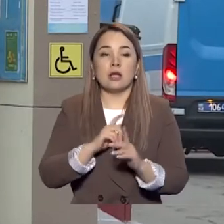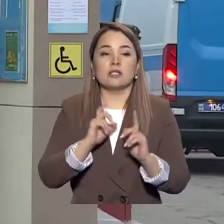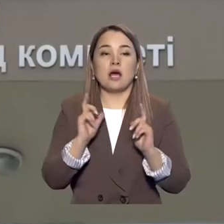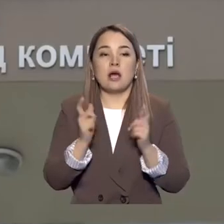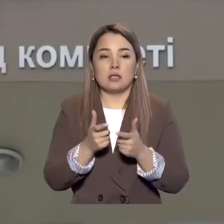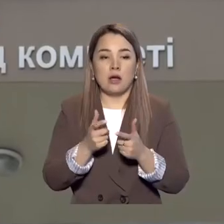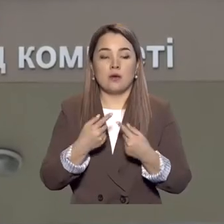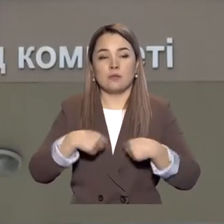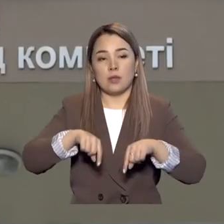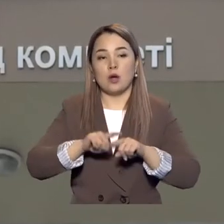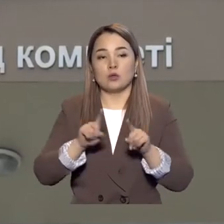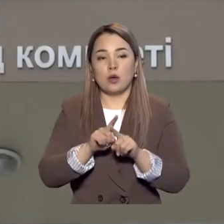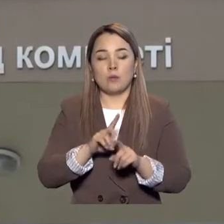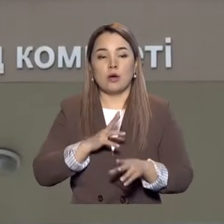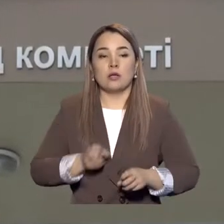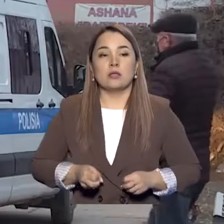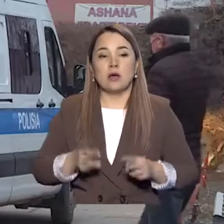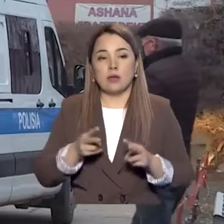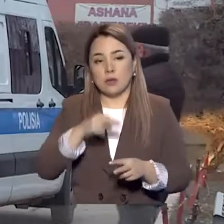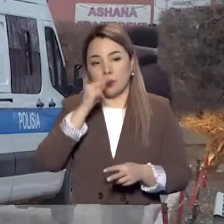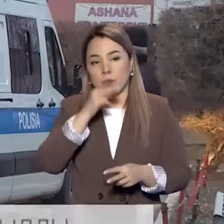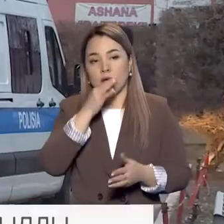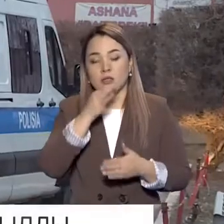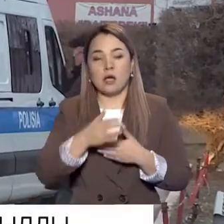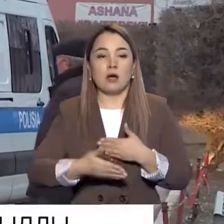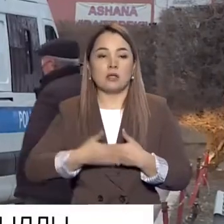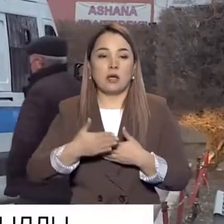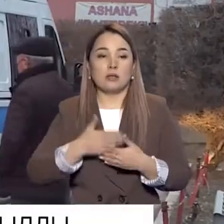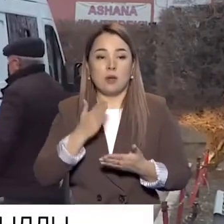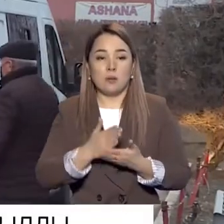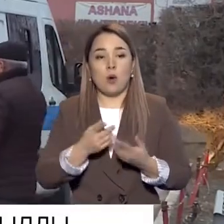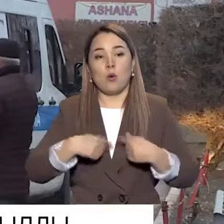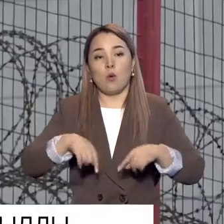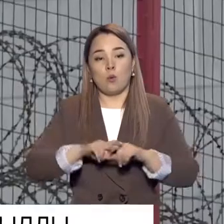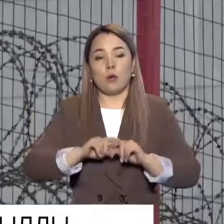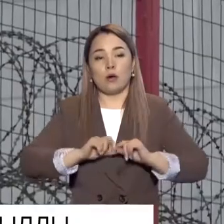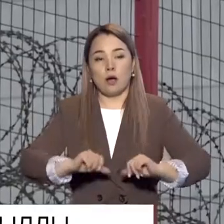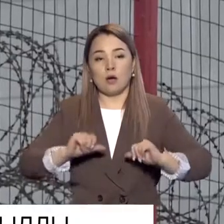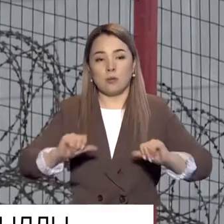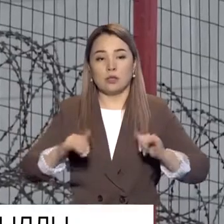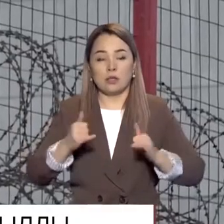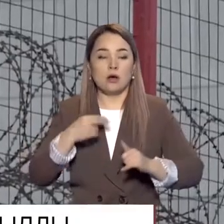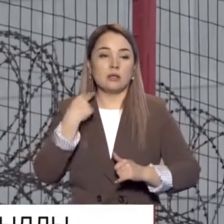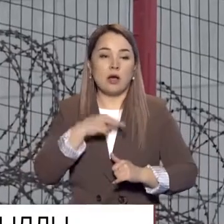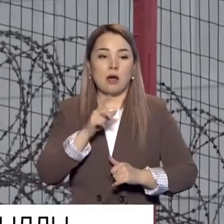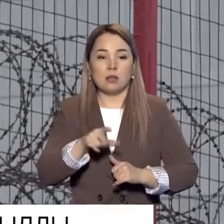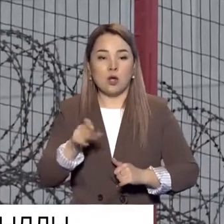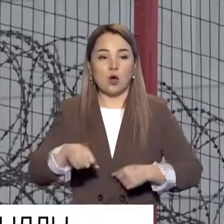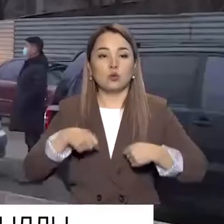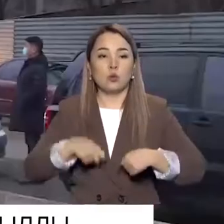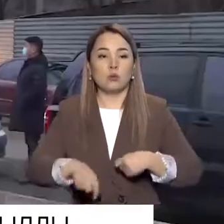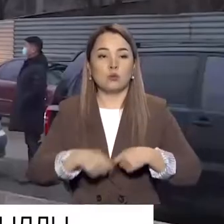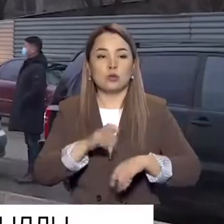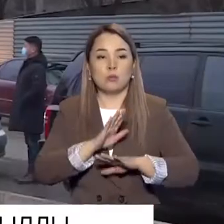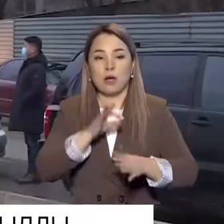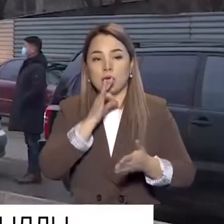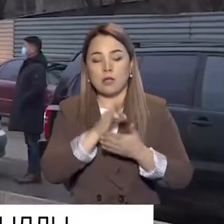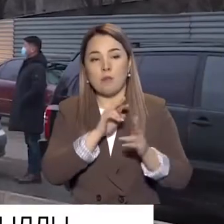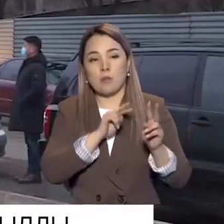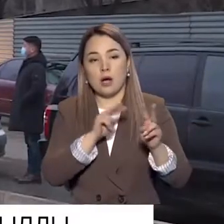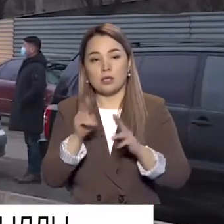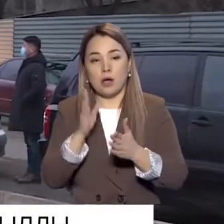изолятордан шыққандардың барлығы қылмыстық жауапкершілікке тартылған. Қоғамдық комиссия қамаудағы азаматтардың құқығы бұзылмауын бақылап